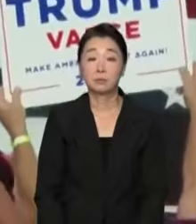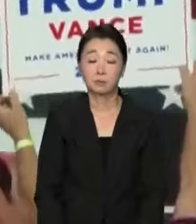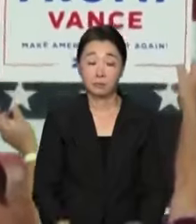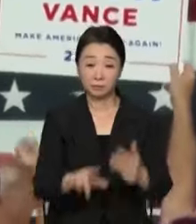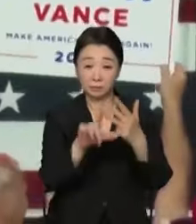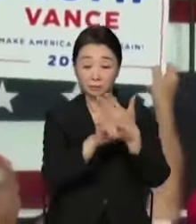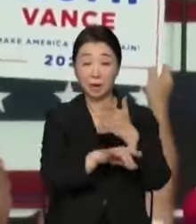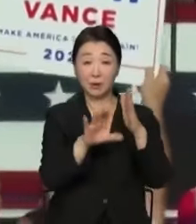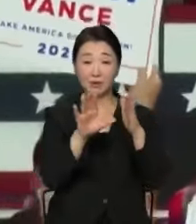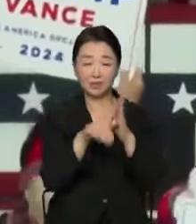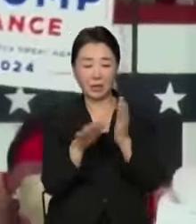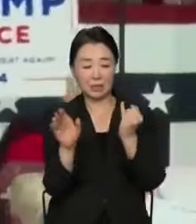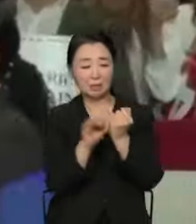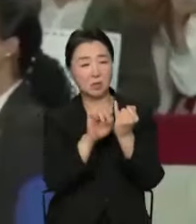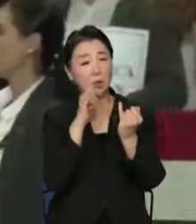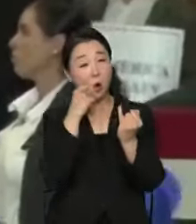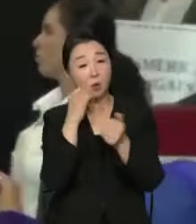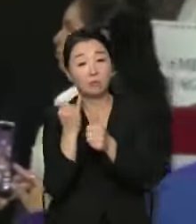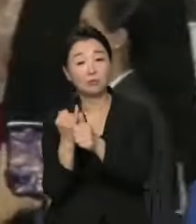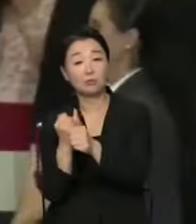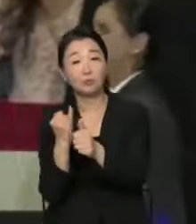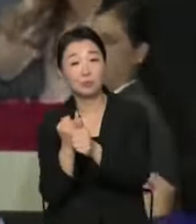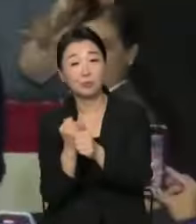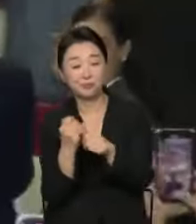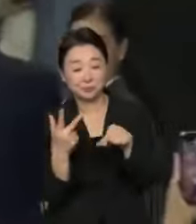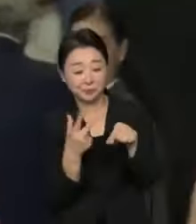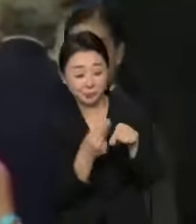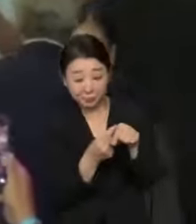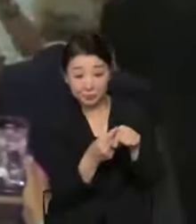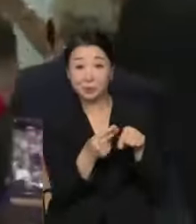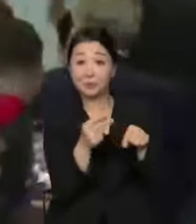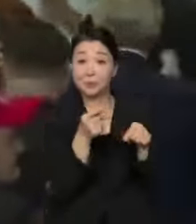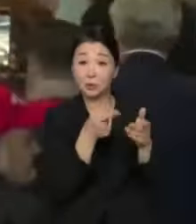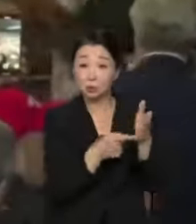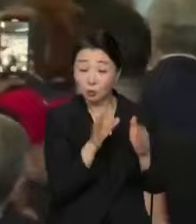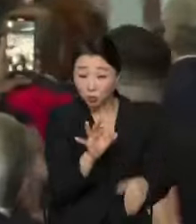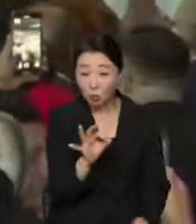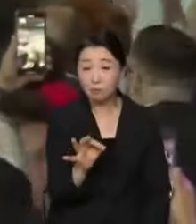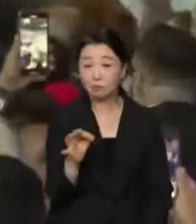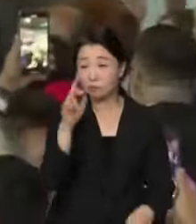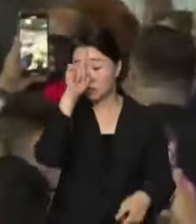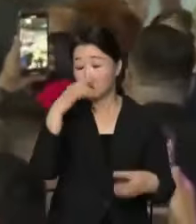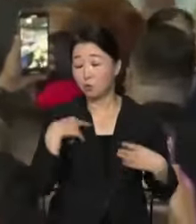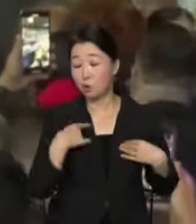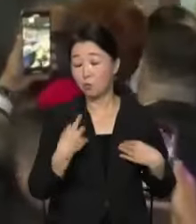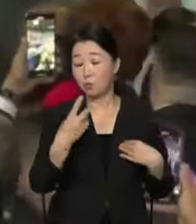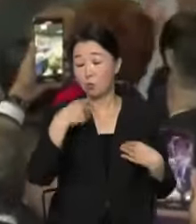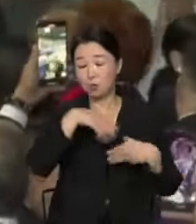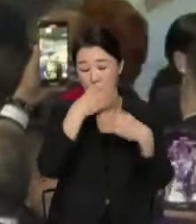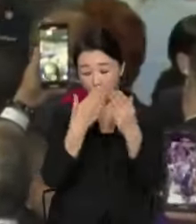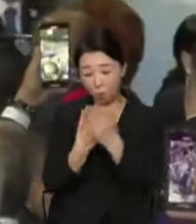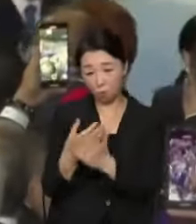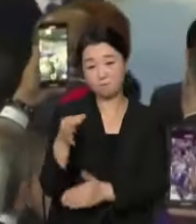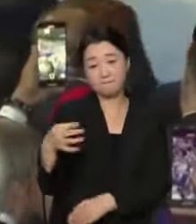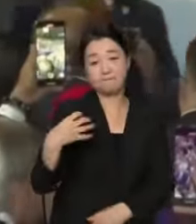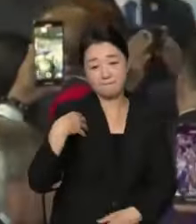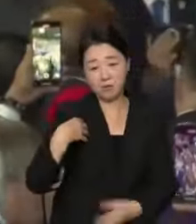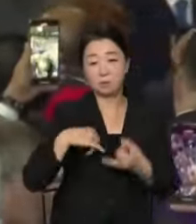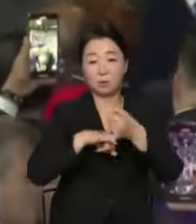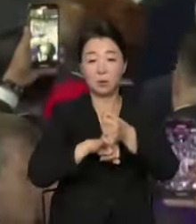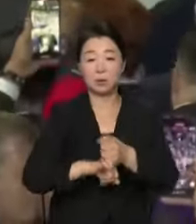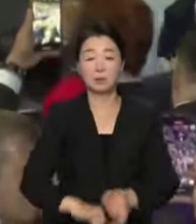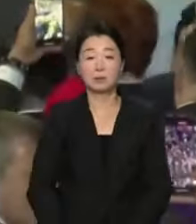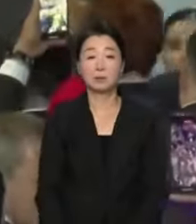8월엔 난임 부부를 위한 IVF 시술 관련 모든 비용을 정부나 보험사에서 지불하도록 하겠다는 공약을 내놓기도